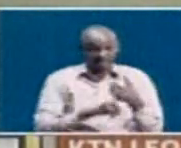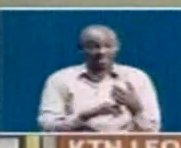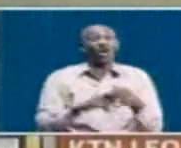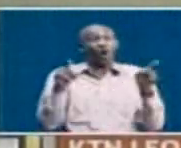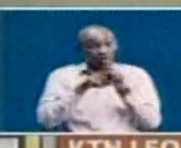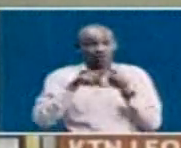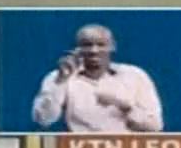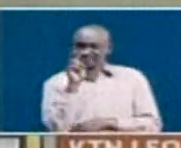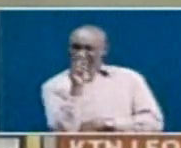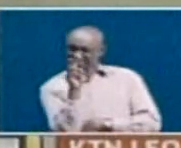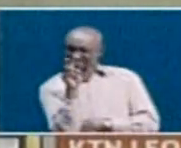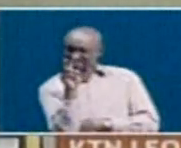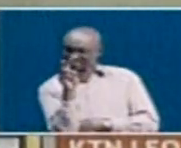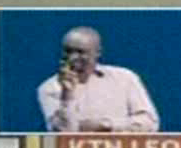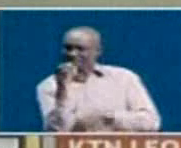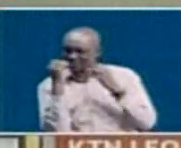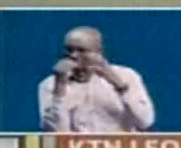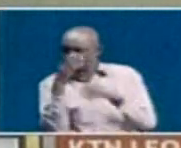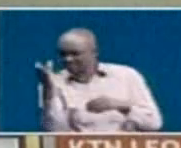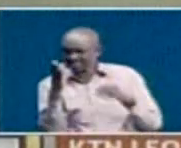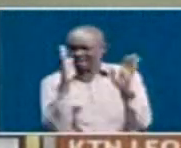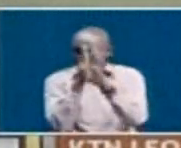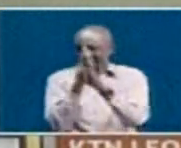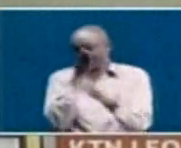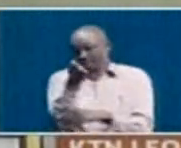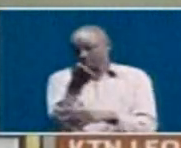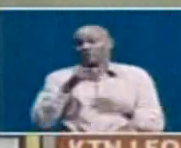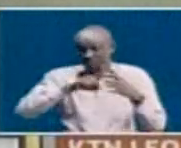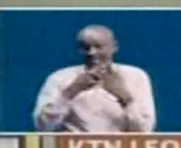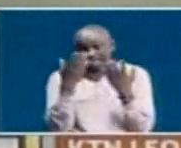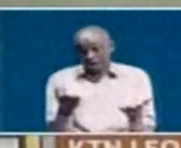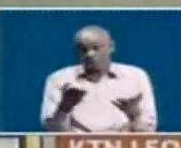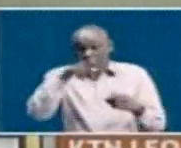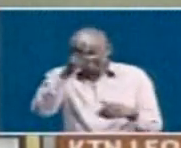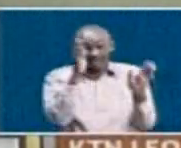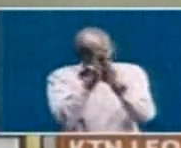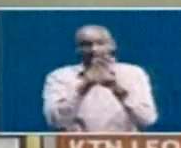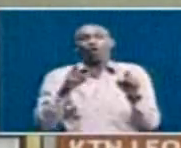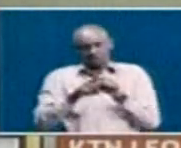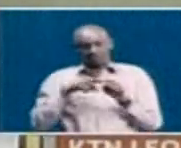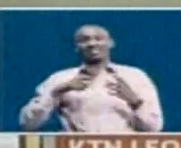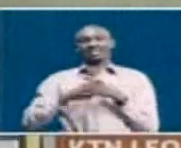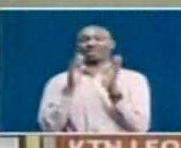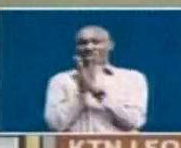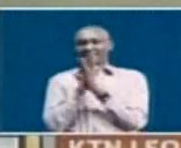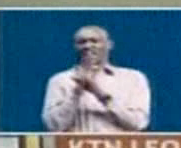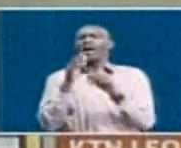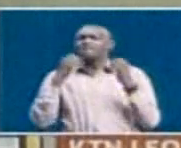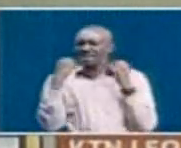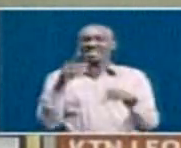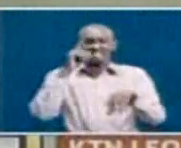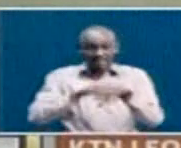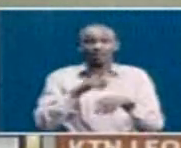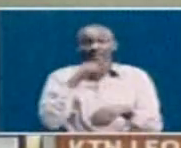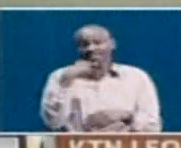yeye ameona mambo mengi mume wake yuamficha. Kwa sasa mchezo unakuwa mimi pia nakuficha. Alafu kisha wanaume sana akikuona